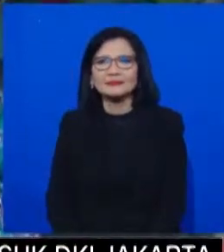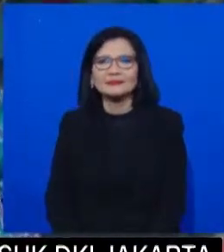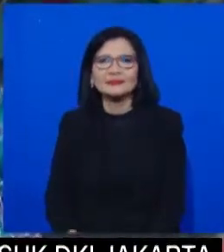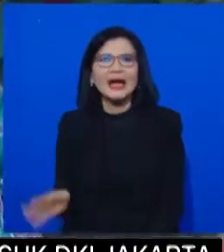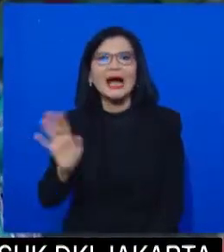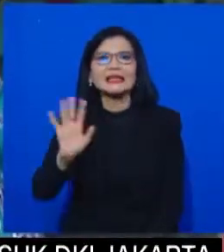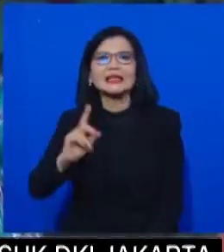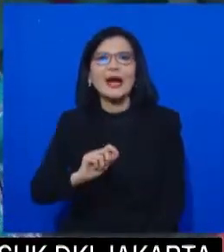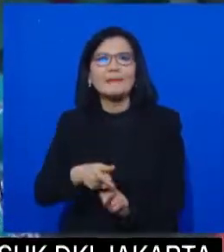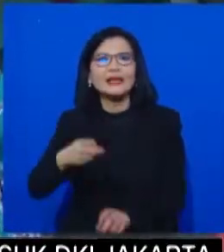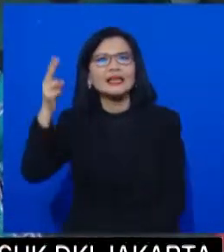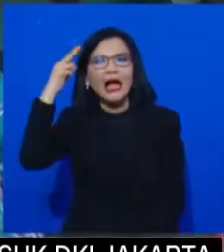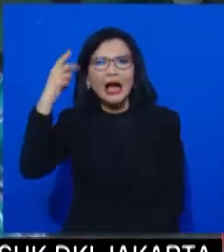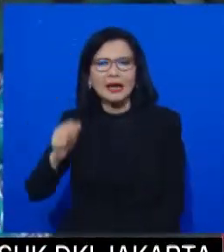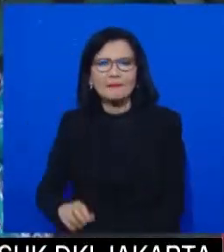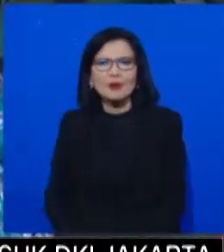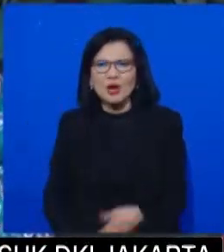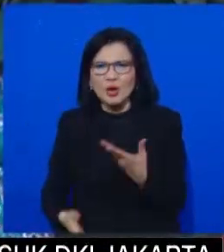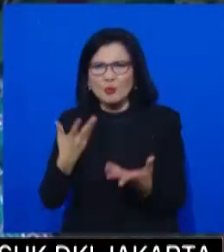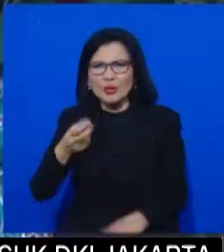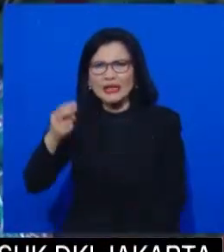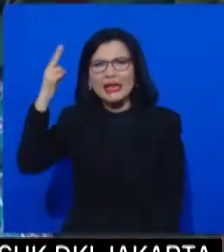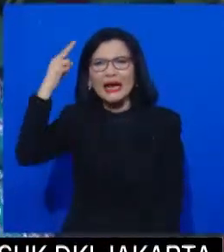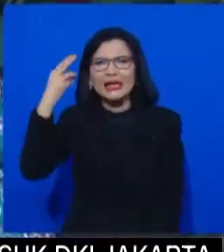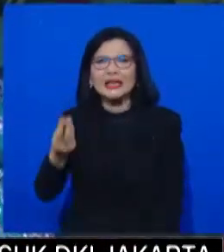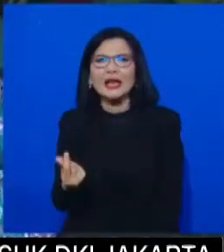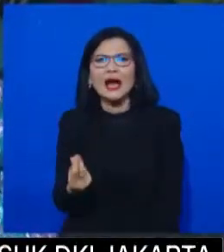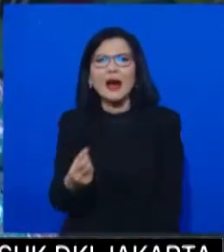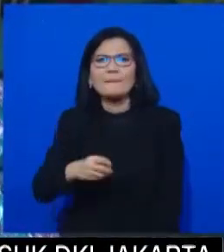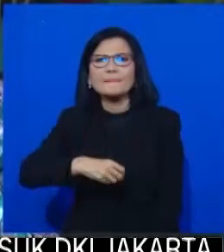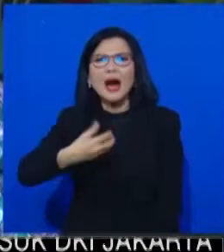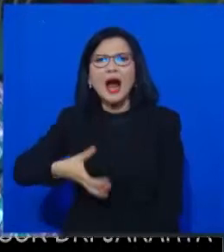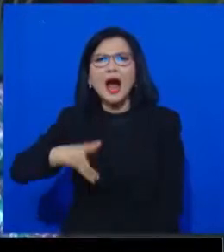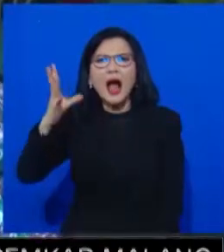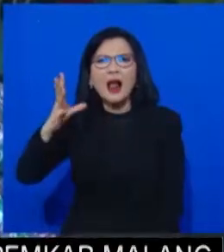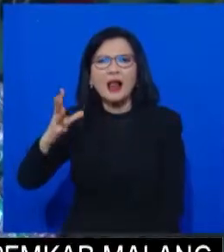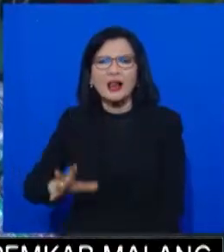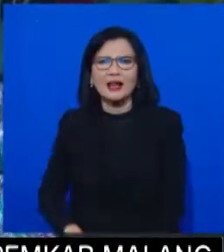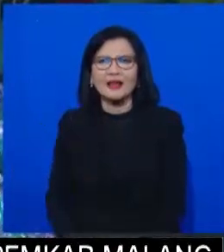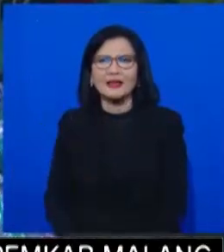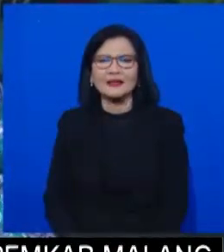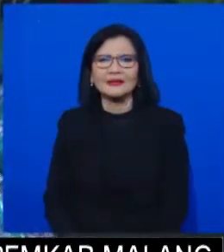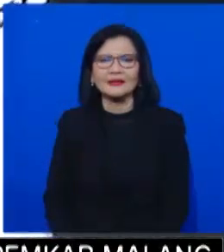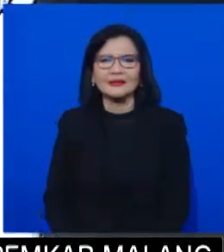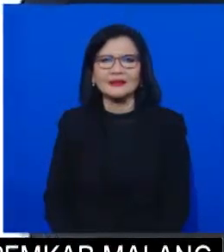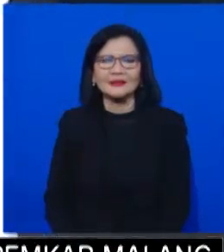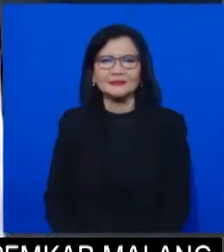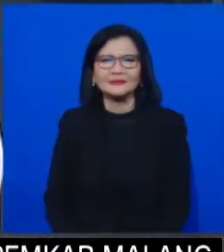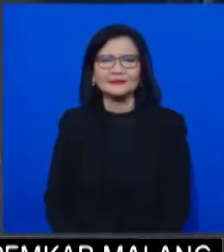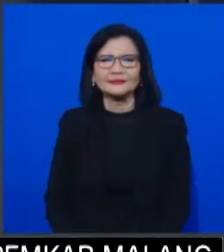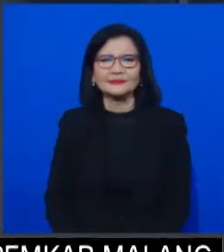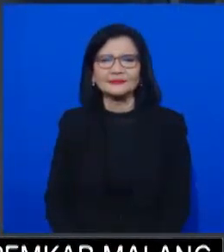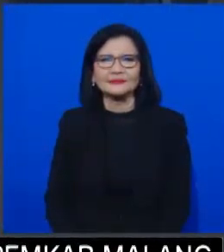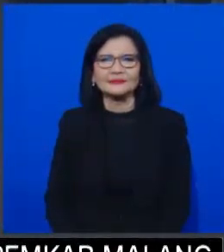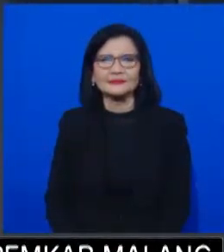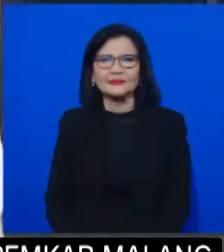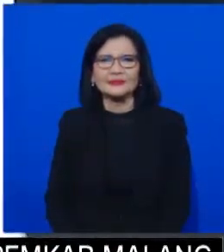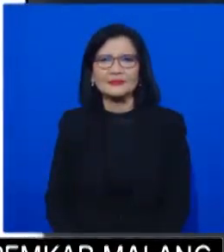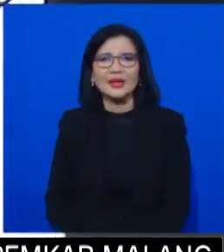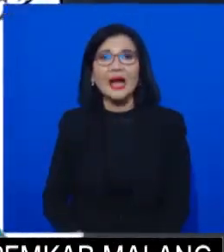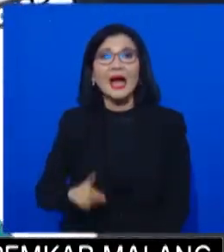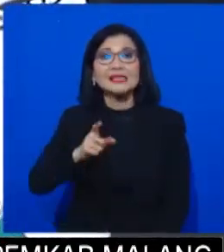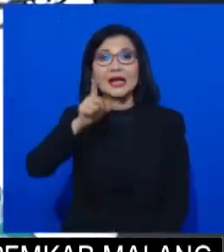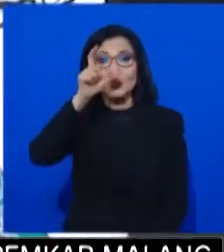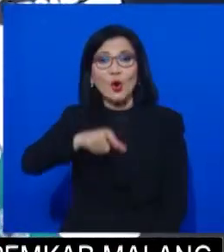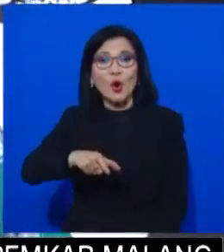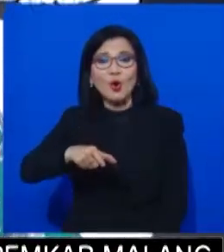Ya, betul. Karena di sana itu kan raya. Kelihatannya sedikit, tapi nilainya kan besar. Sementara itu, salah seorang